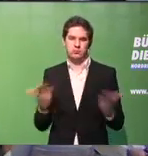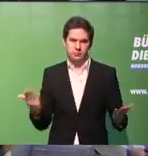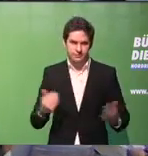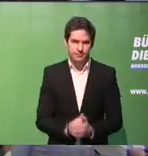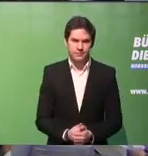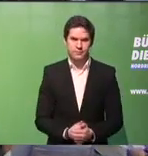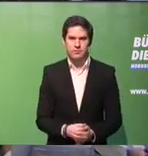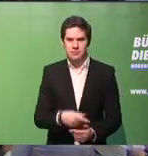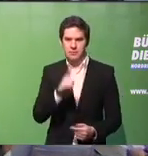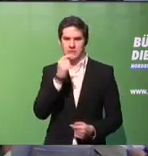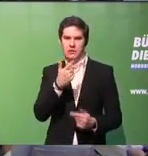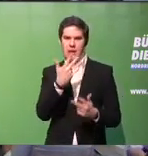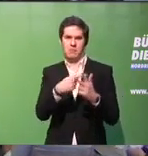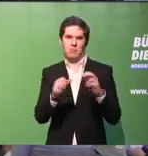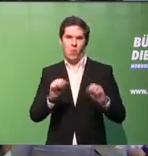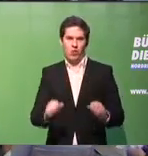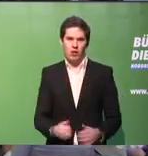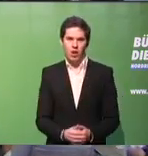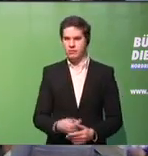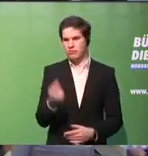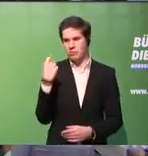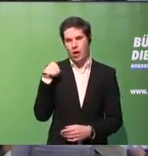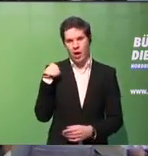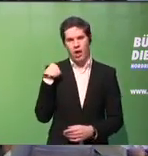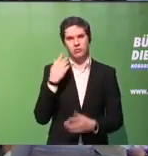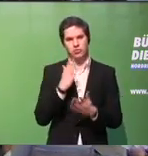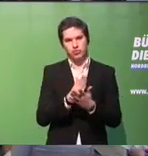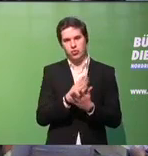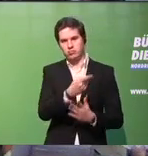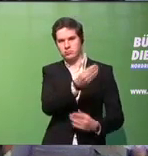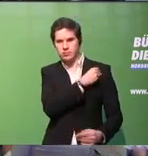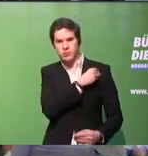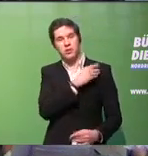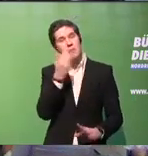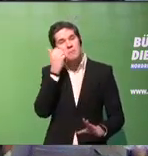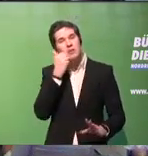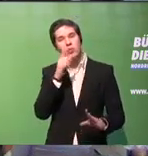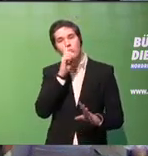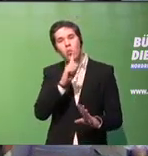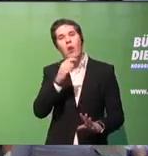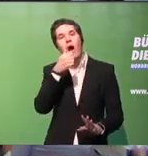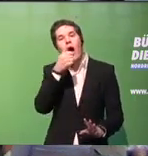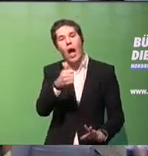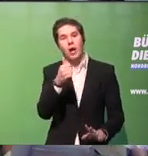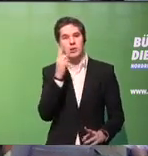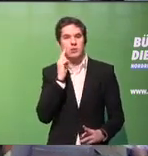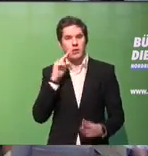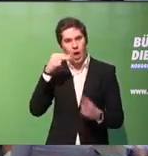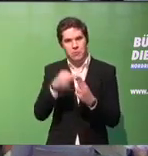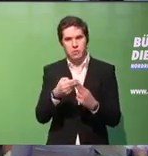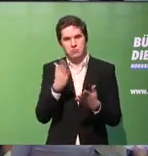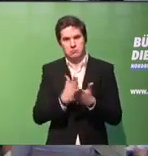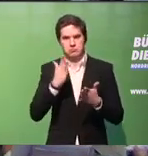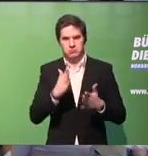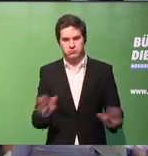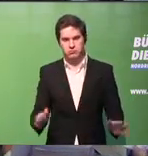Ja? Das war der Hinweis aus der Auszählkommission. Bitte nur einen Namen auf den Stimmzettel